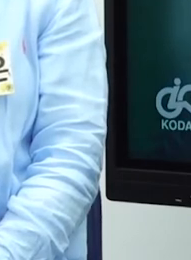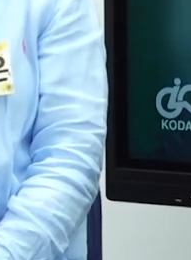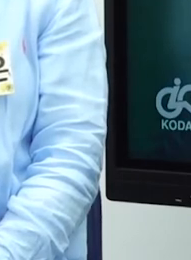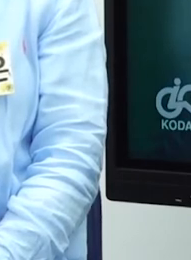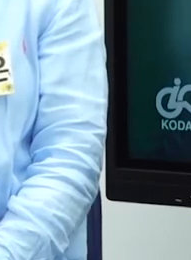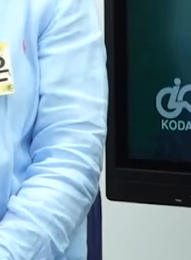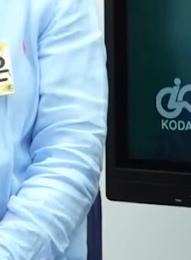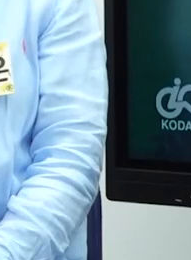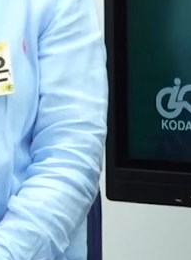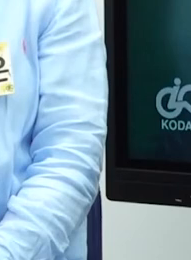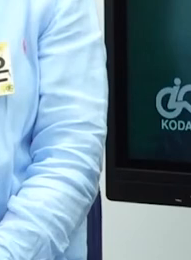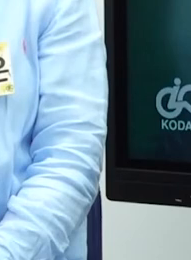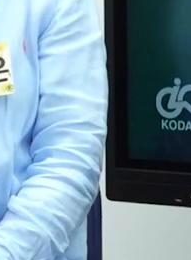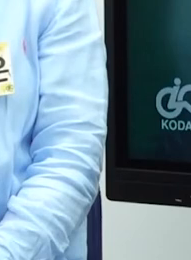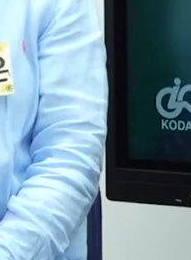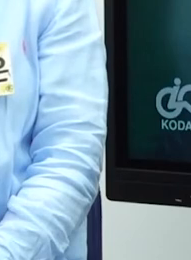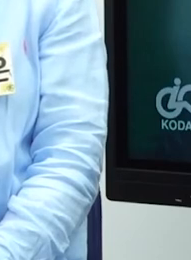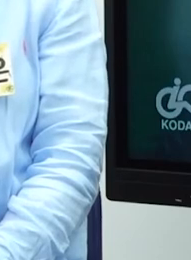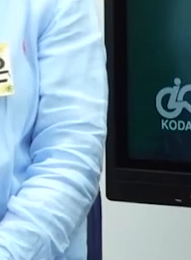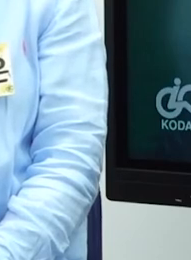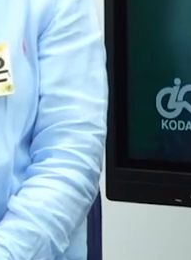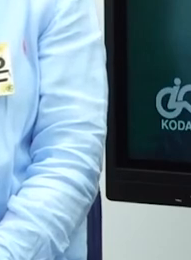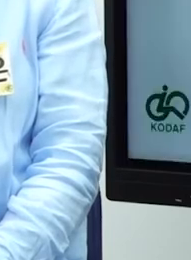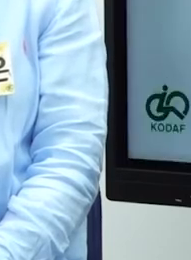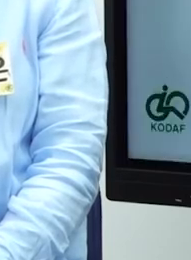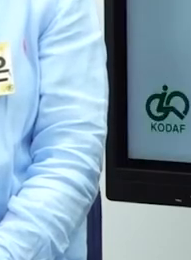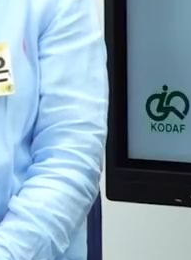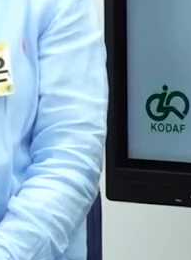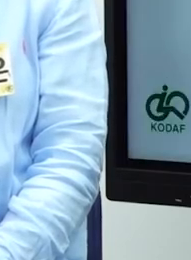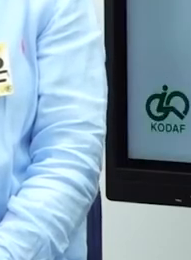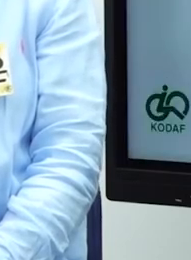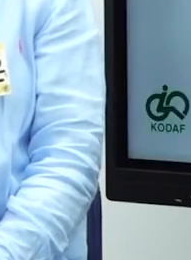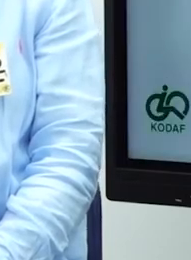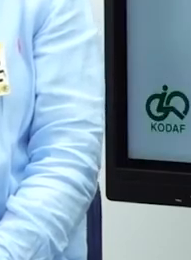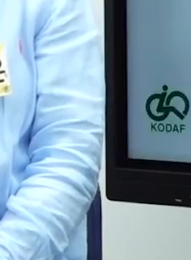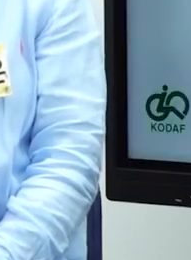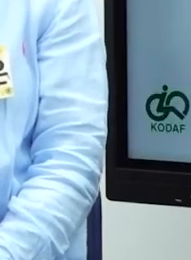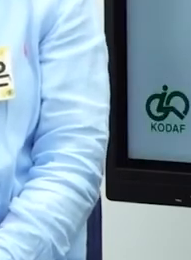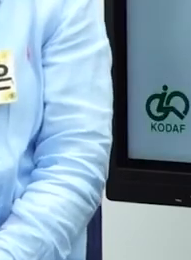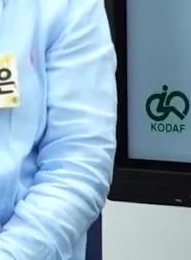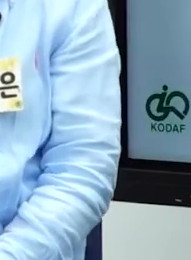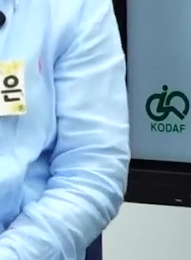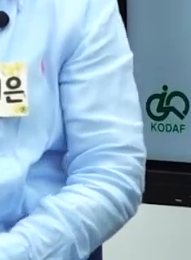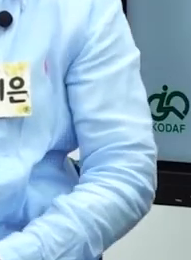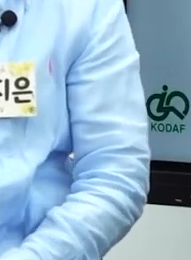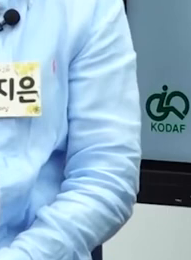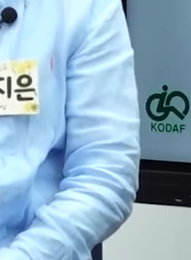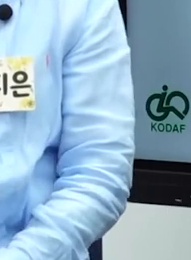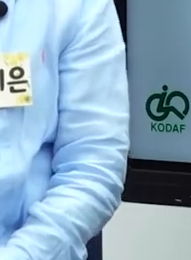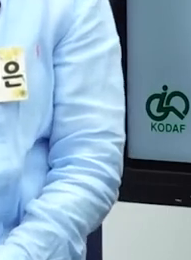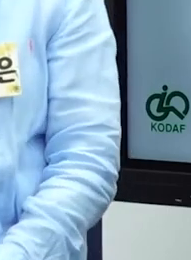교육권 모든 영역에서 연결이 된다고 생각합니다.